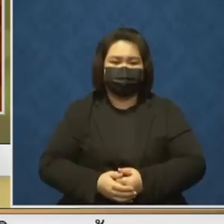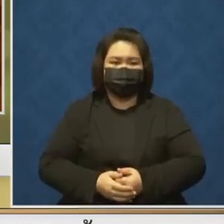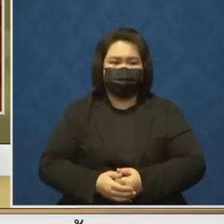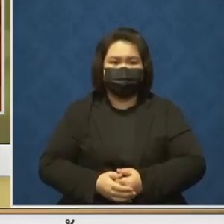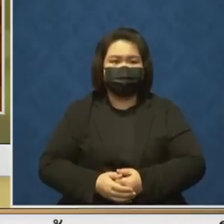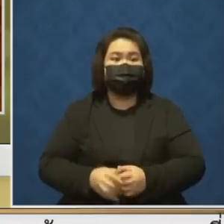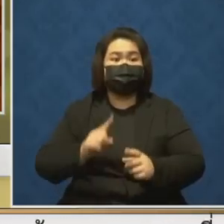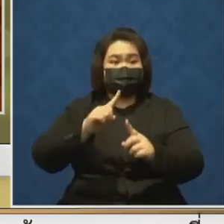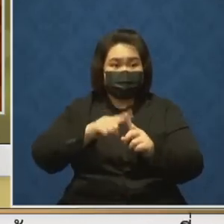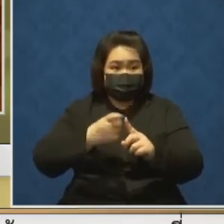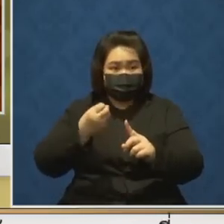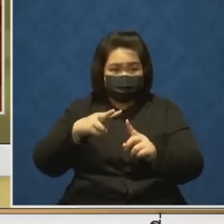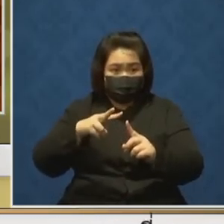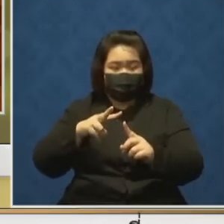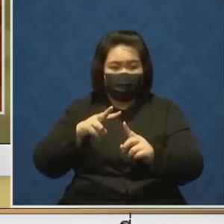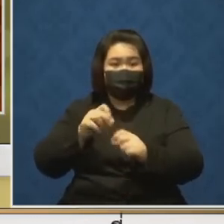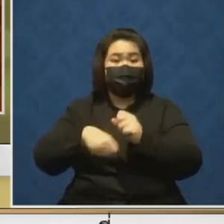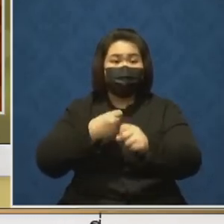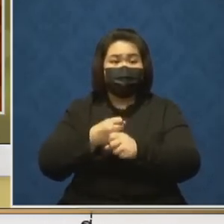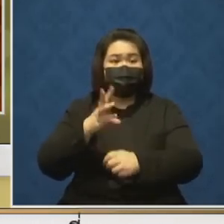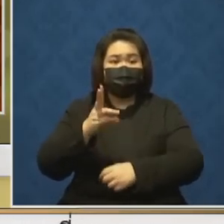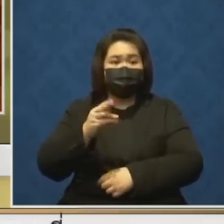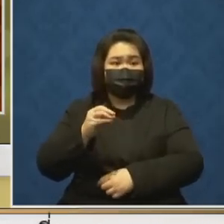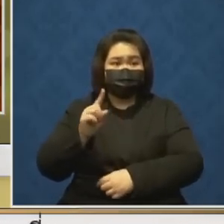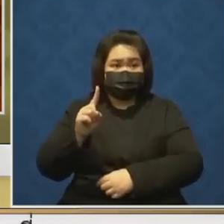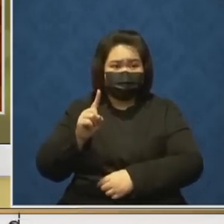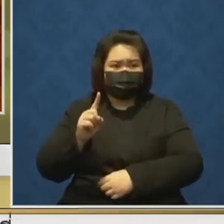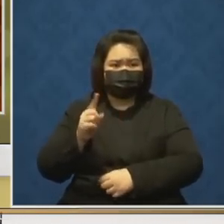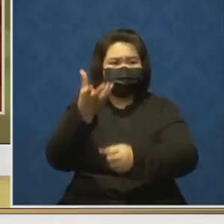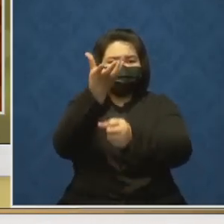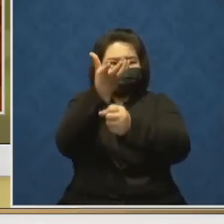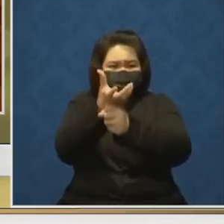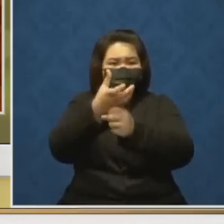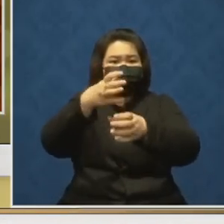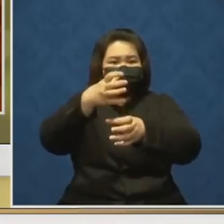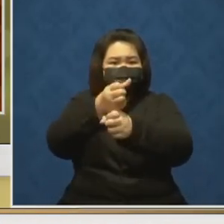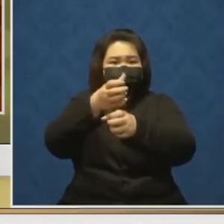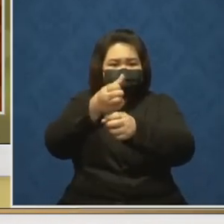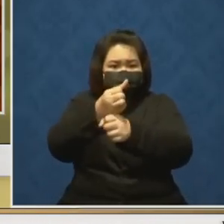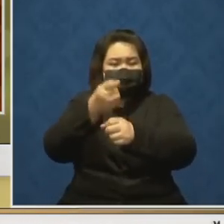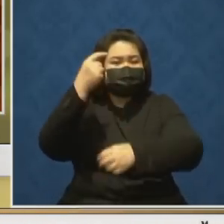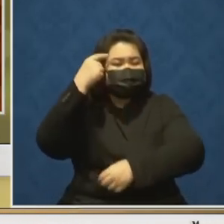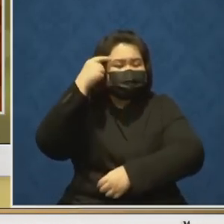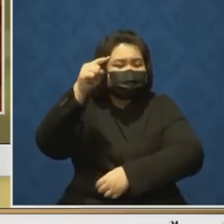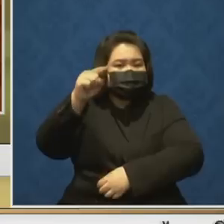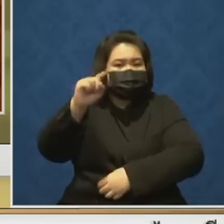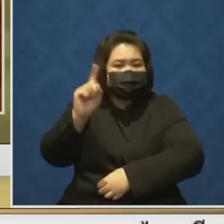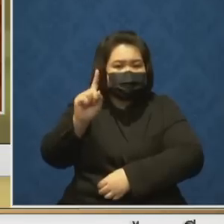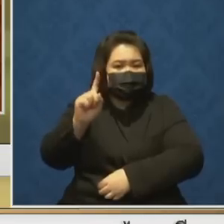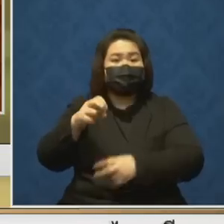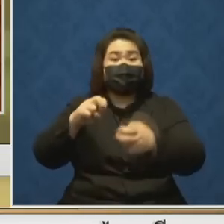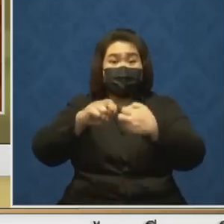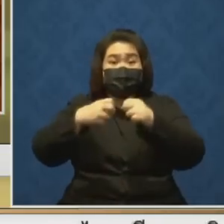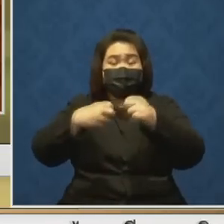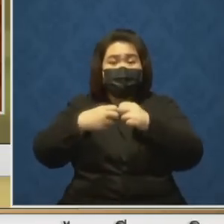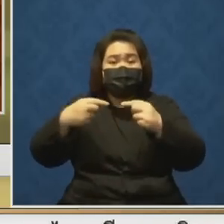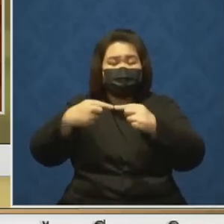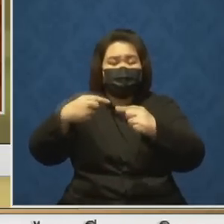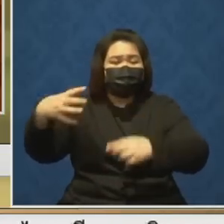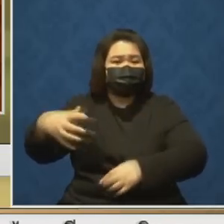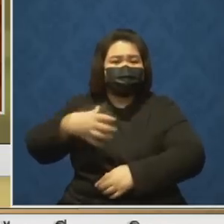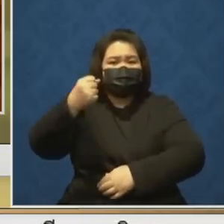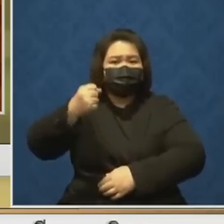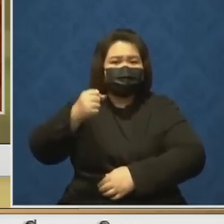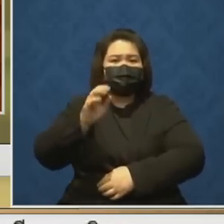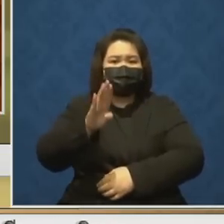อนุสสวรีพิทักลัธรมนูล หอเรีกวาอนุสสรีปรบกระบบทอัเปอนุษธสถานเพื่อรำลืกถึงเหตุการปรับกระบบท fini